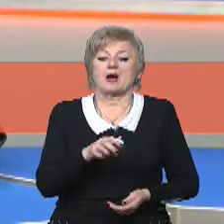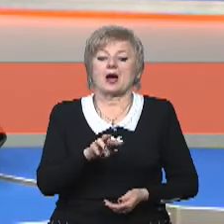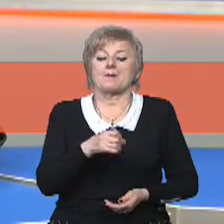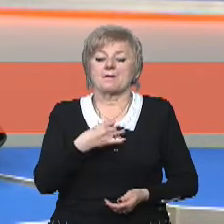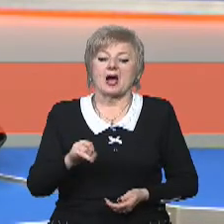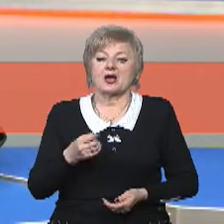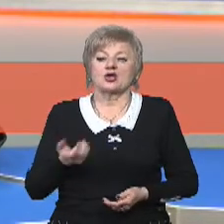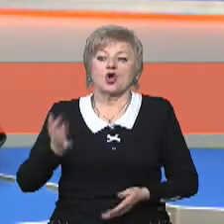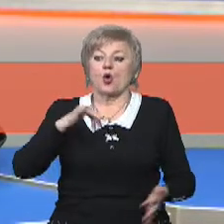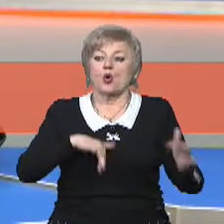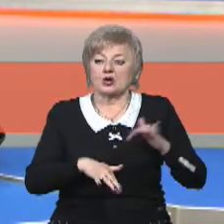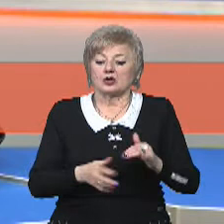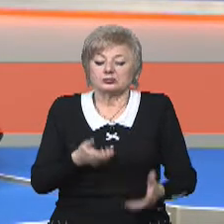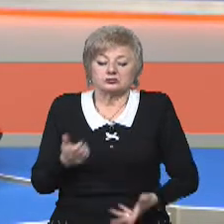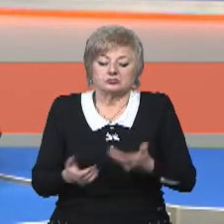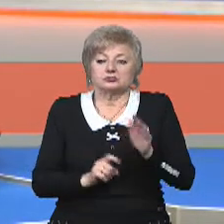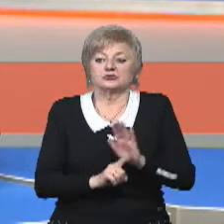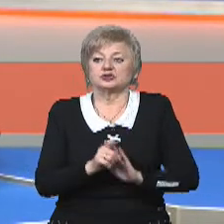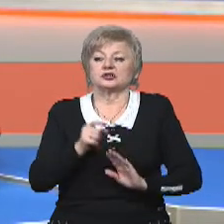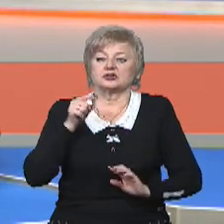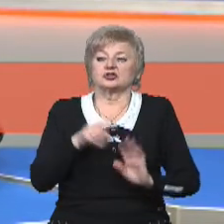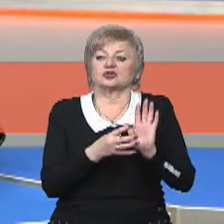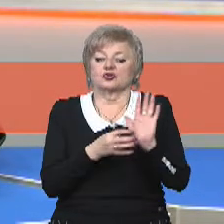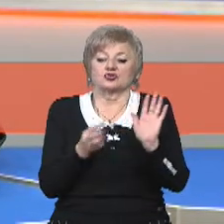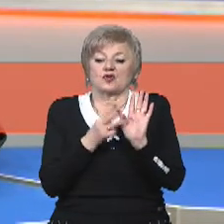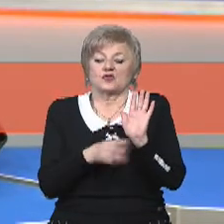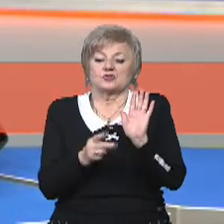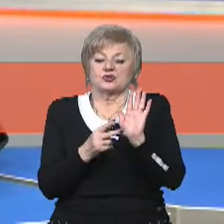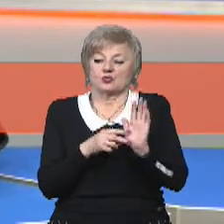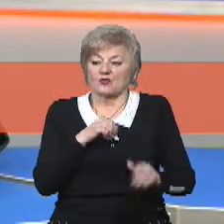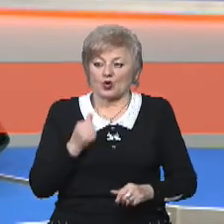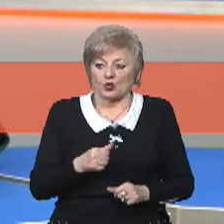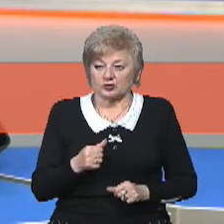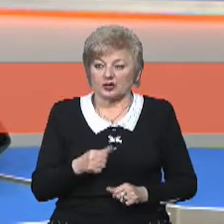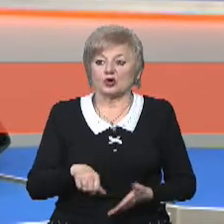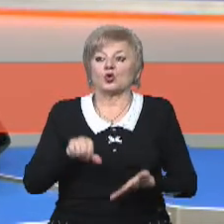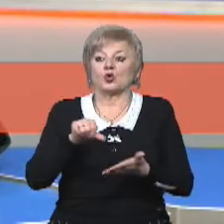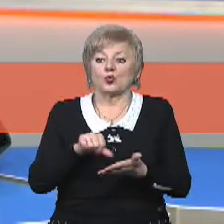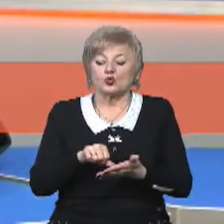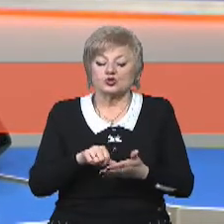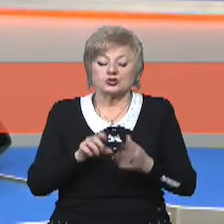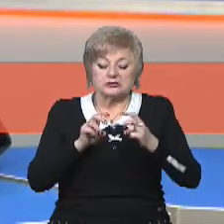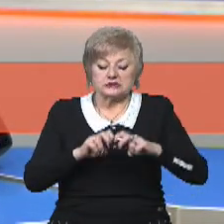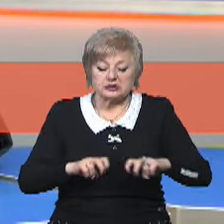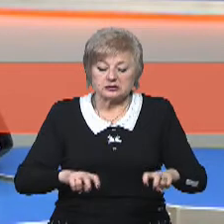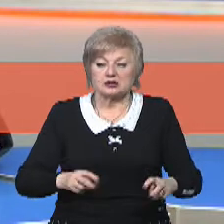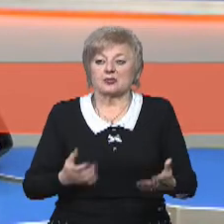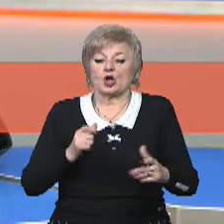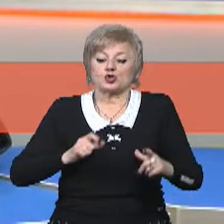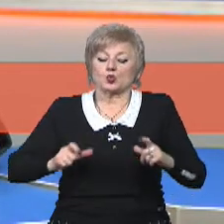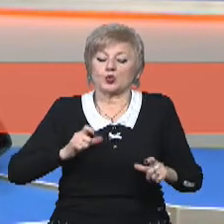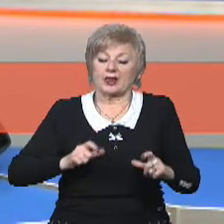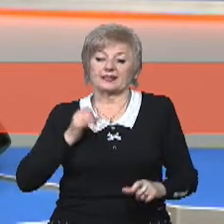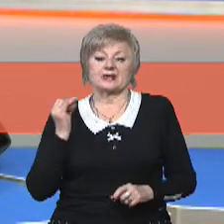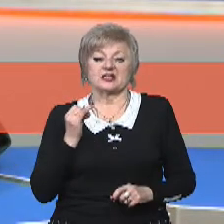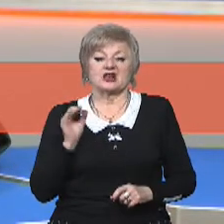розкопки на якому ведуться з 1988 року. Участь у дослідженнях приймають студенти